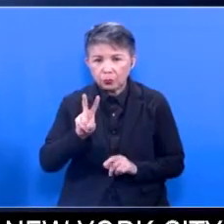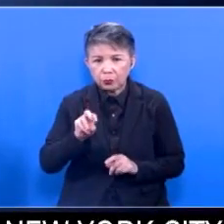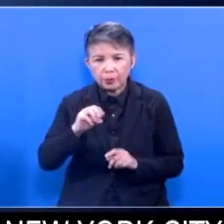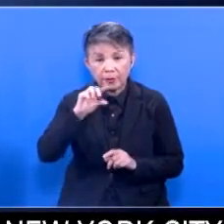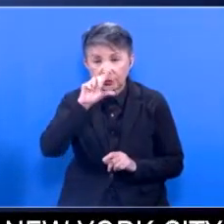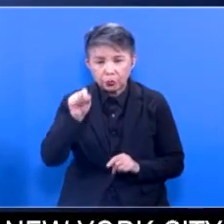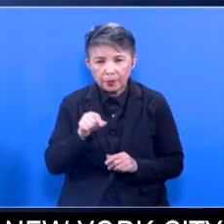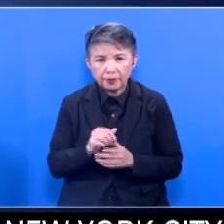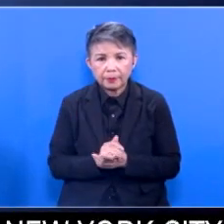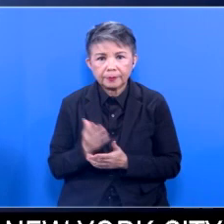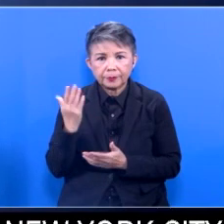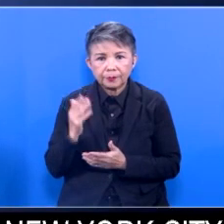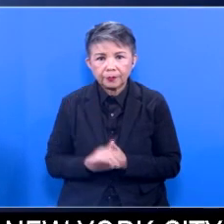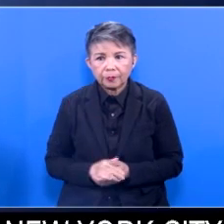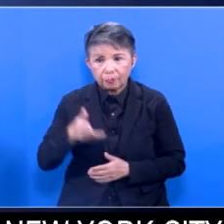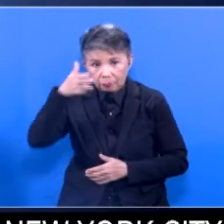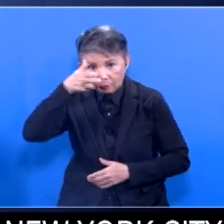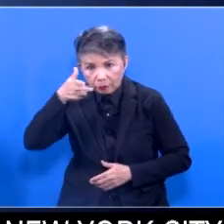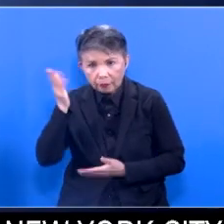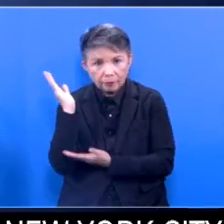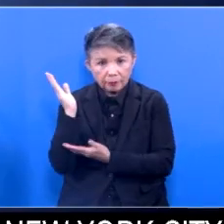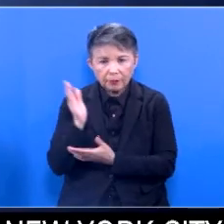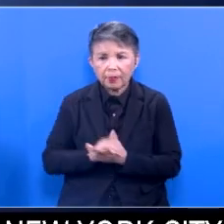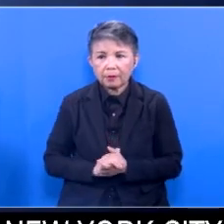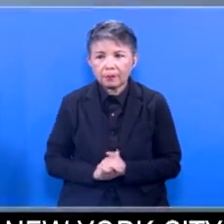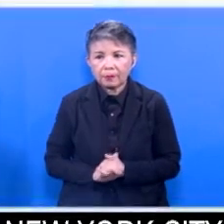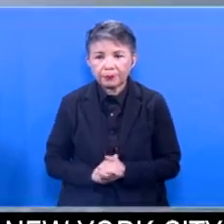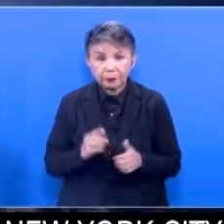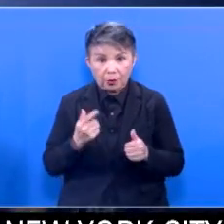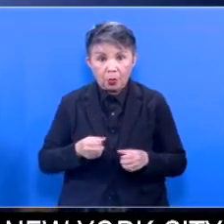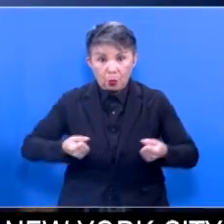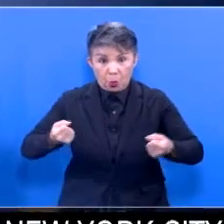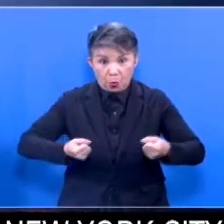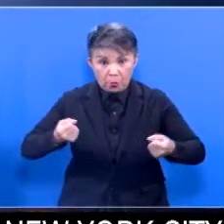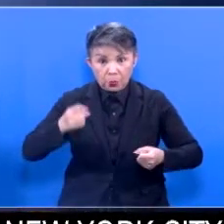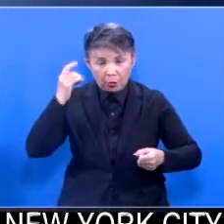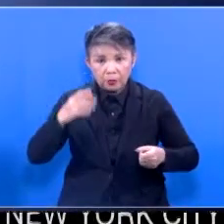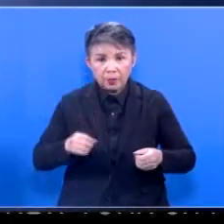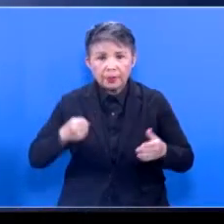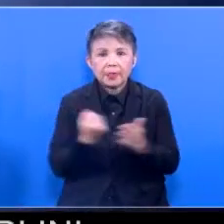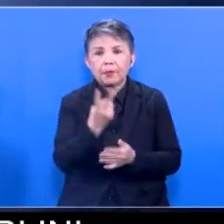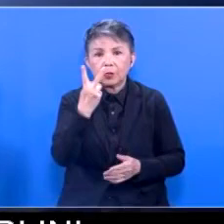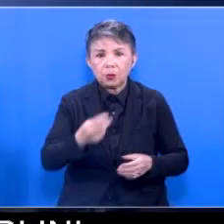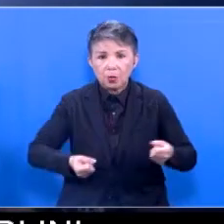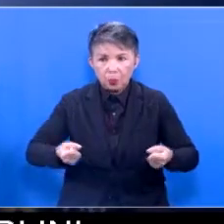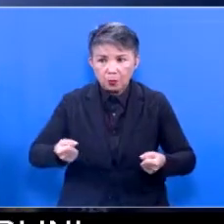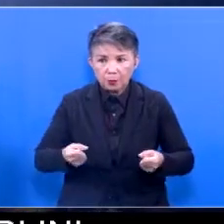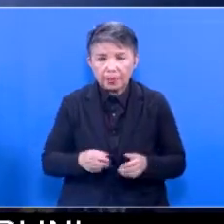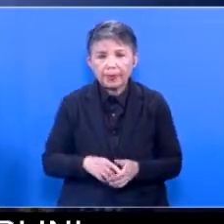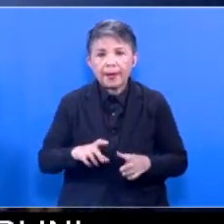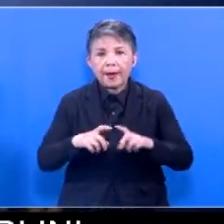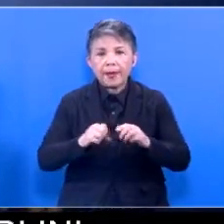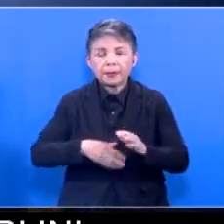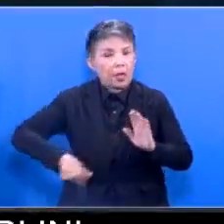terekam kamera pengawas dan menjadi viral di media sosial. Selain itu, mobil yang dikemudikan menabrak dua kendaraan lain dan AS pun